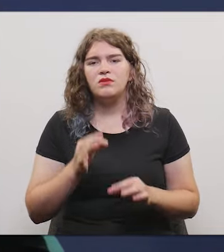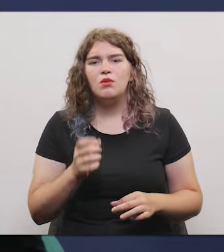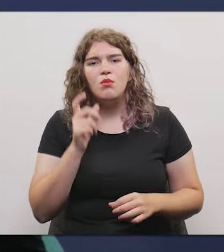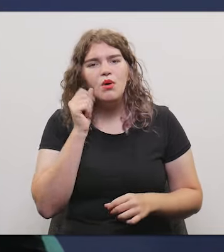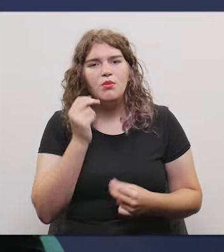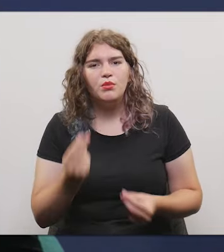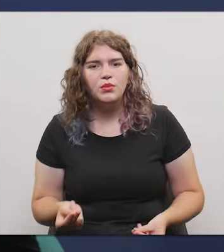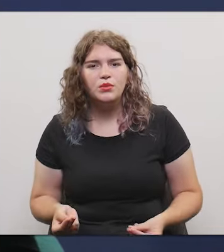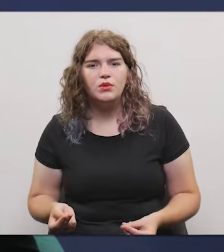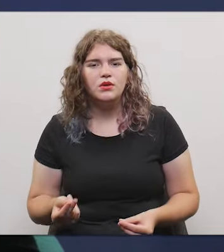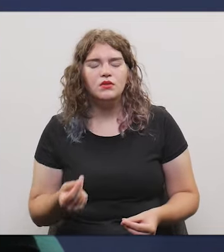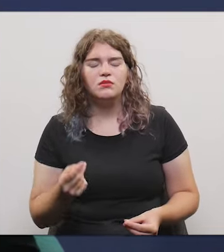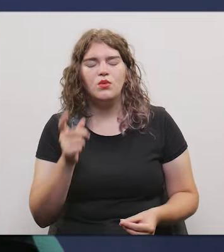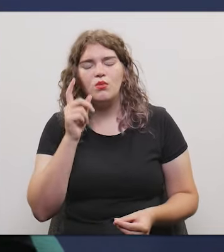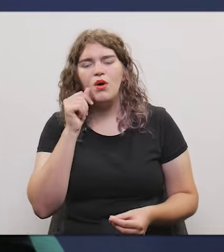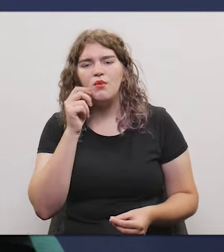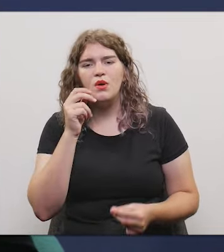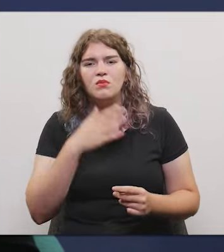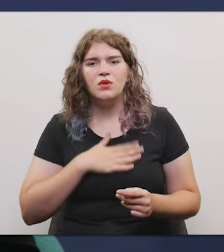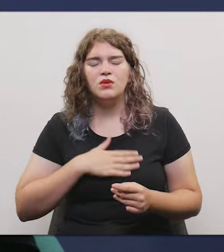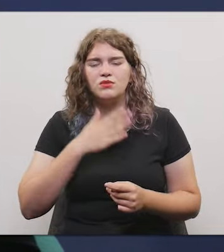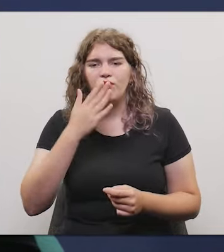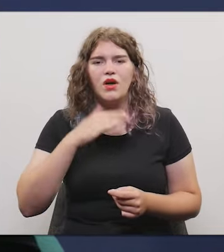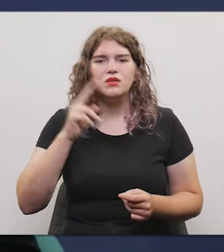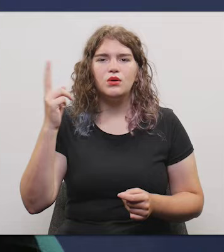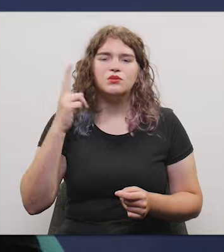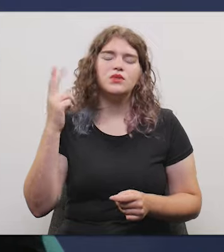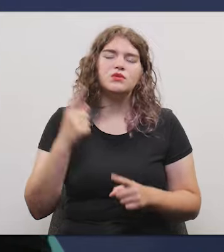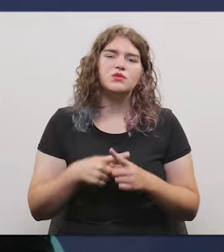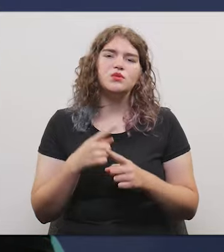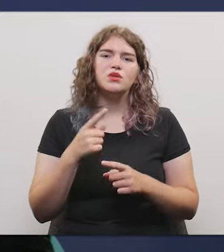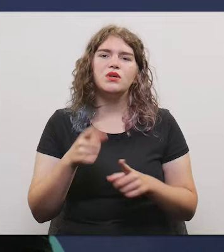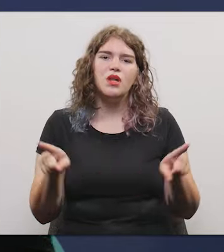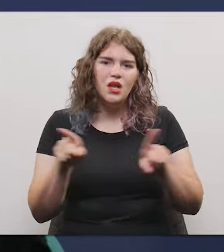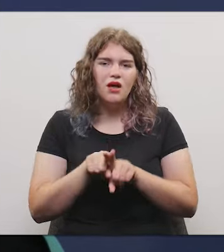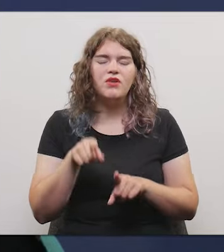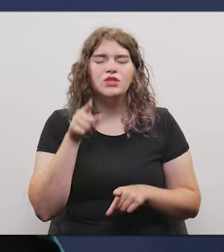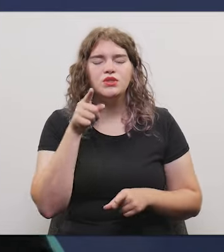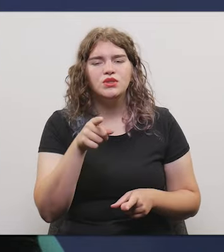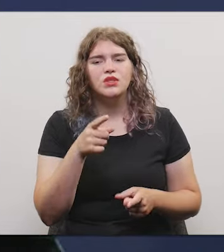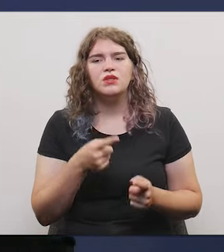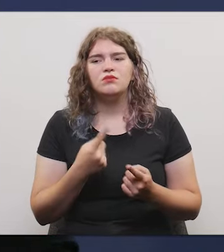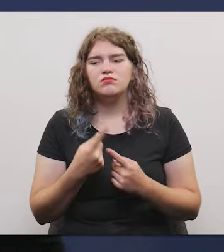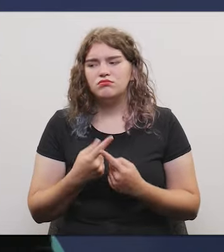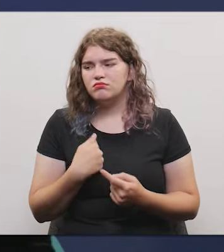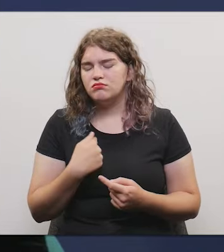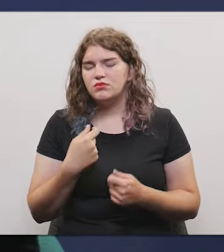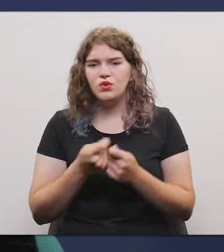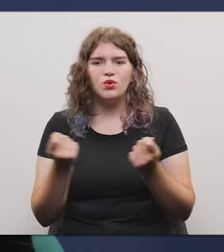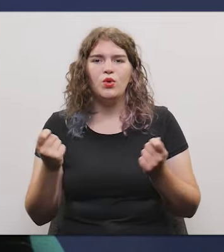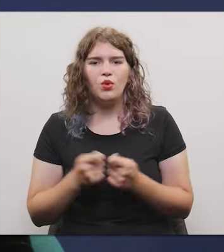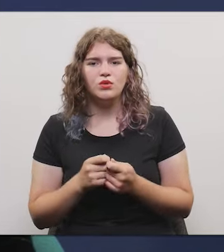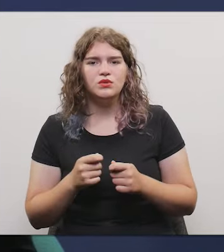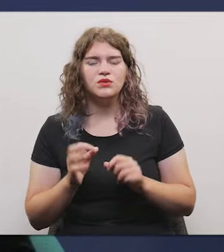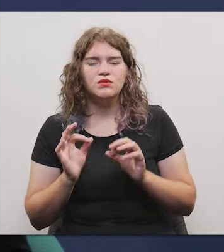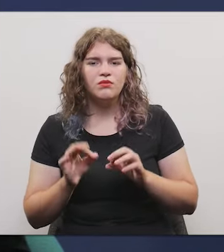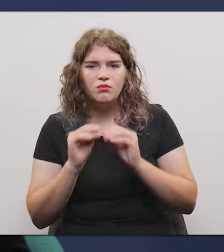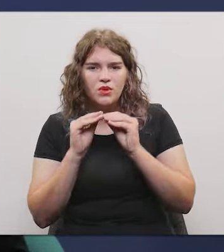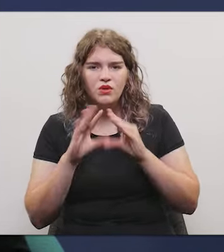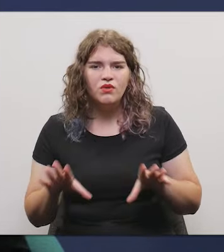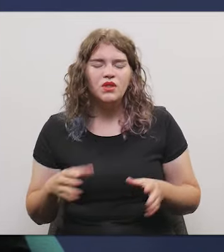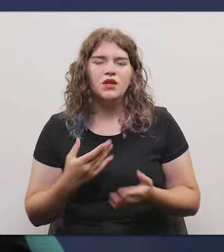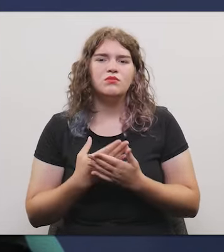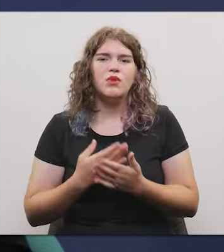fim oameni buni, ne dorim să fim oameni plăcuți înaintea lui Dumnezeu și chiar îți dorești și ție și mie și nouă tuturor să